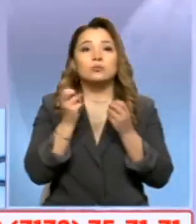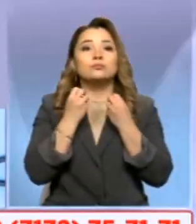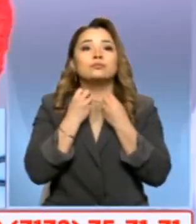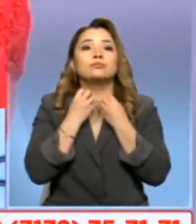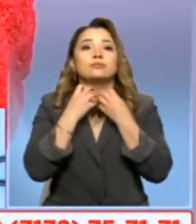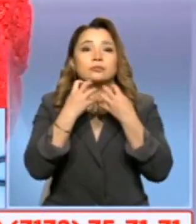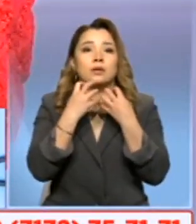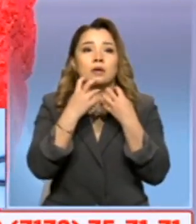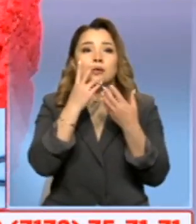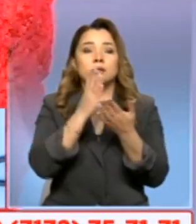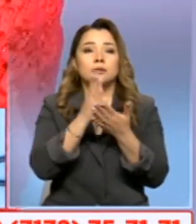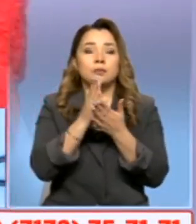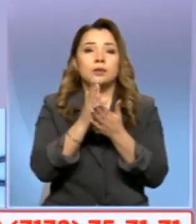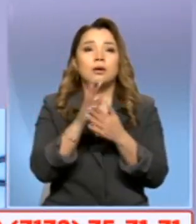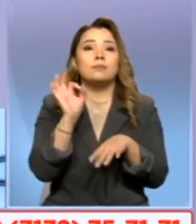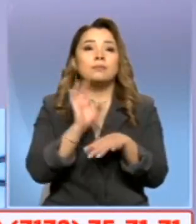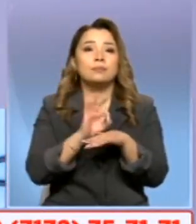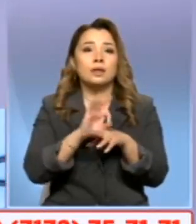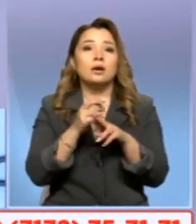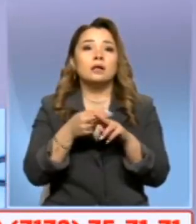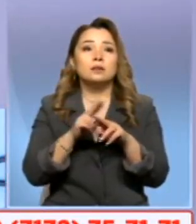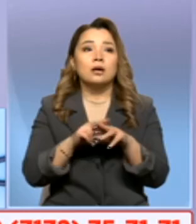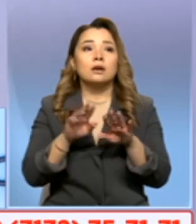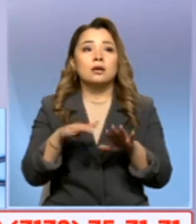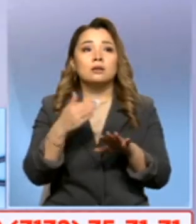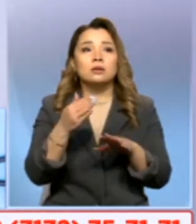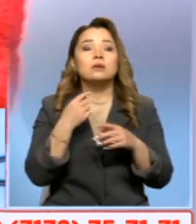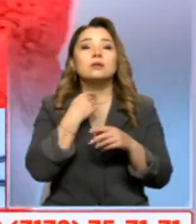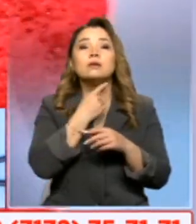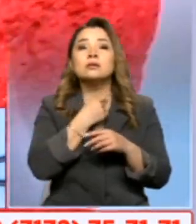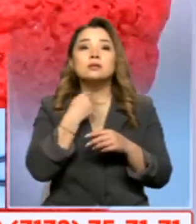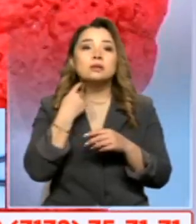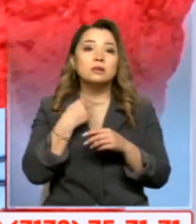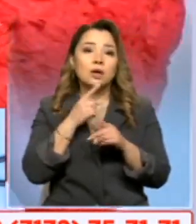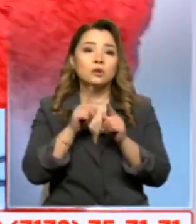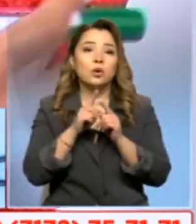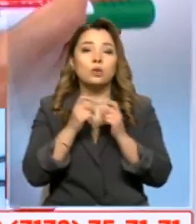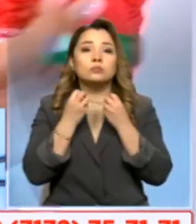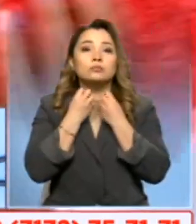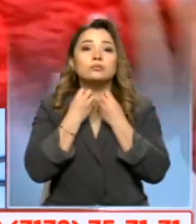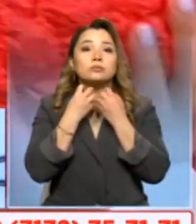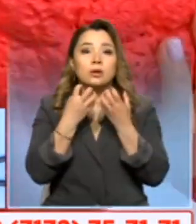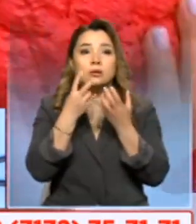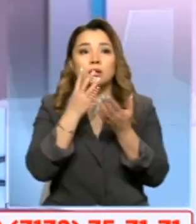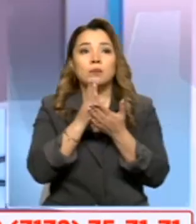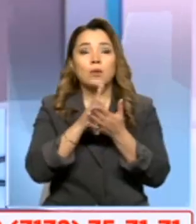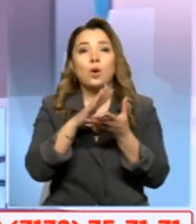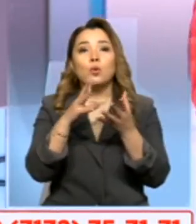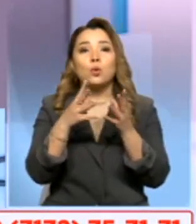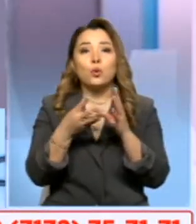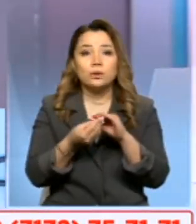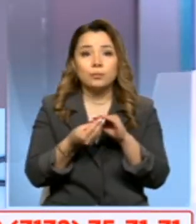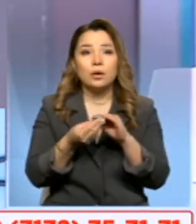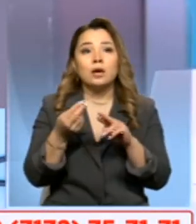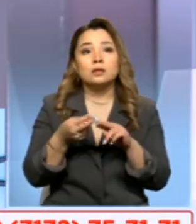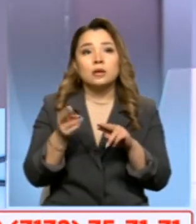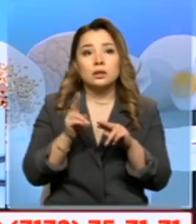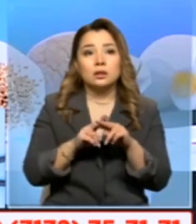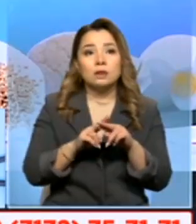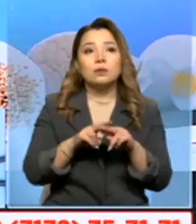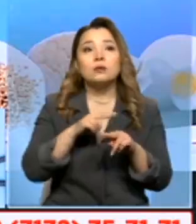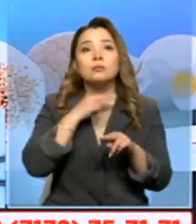жерде көрініп тұр мына ісігі. Бұл кезде бізде қалқанша безде асимметрия пайда болады. Көлемі. Ол